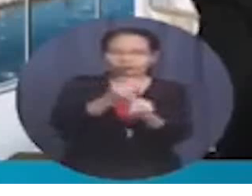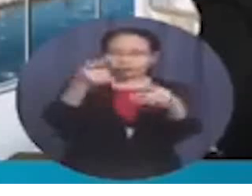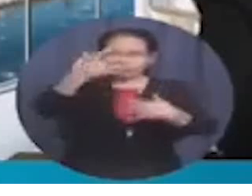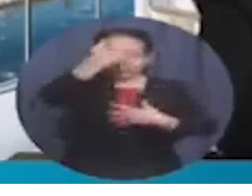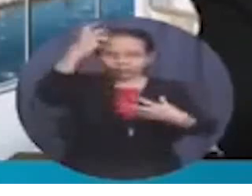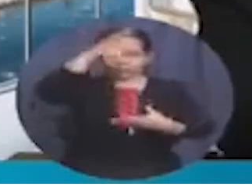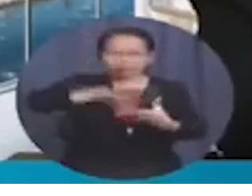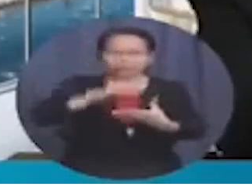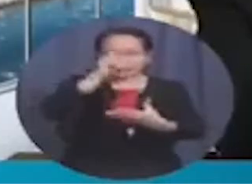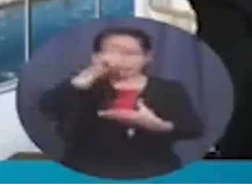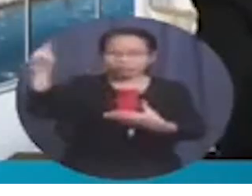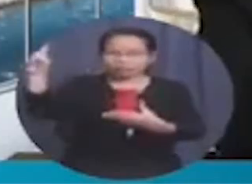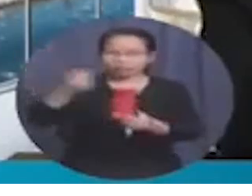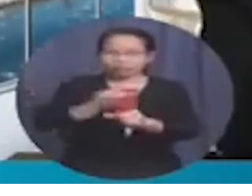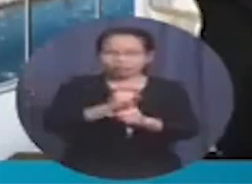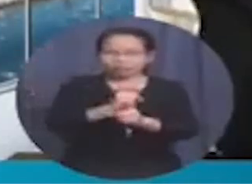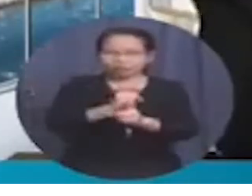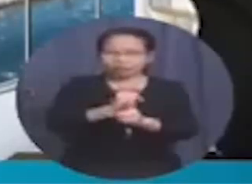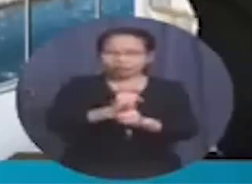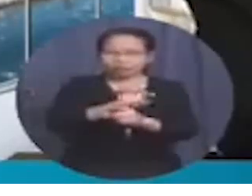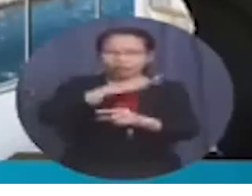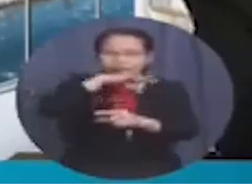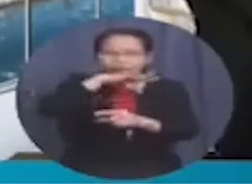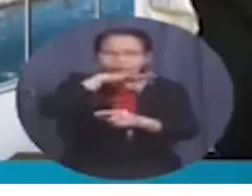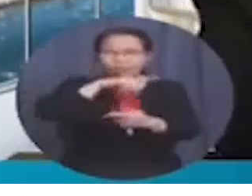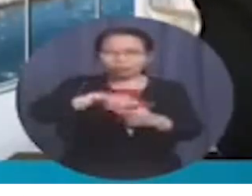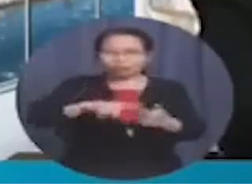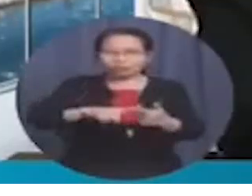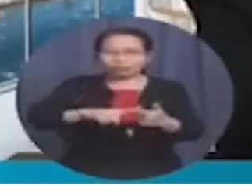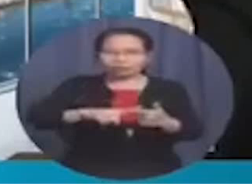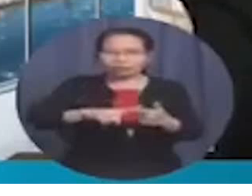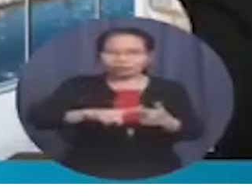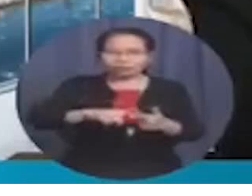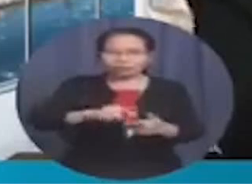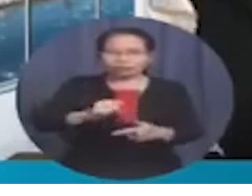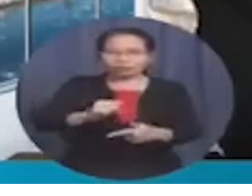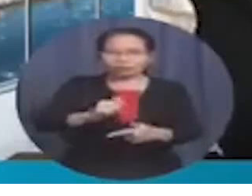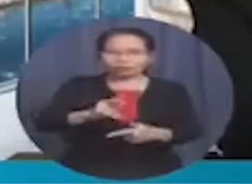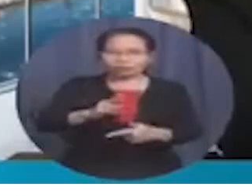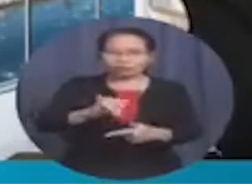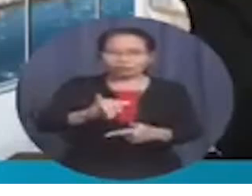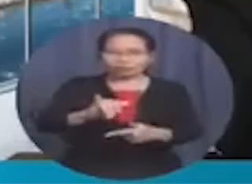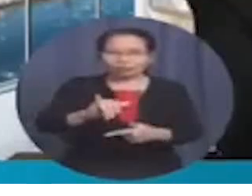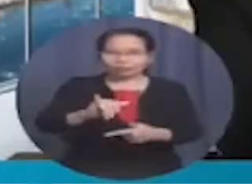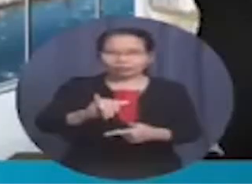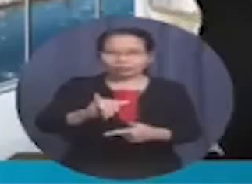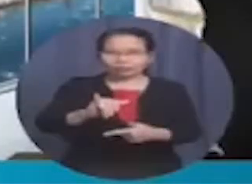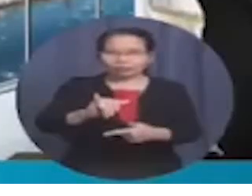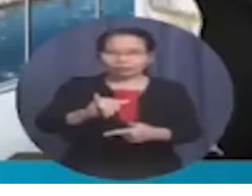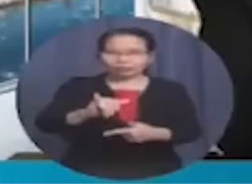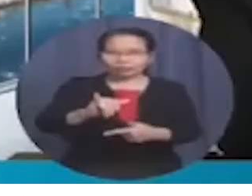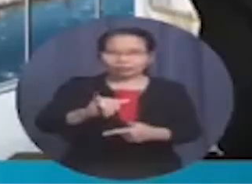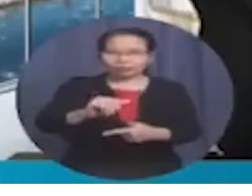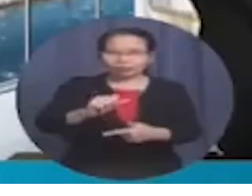mula sa bakterya, naging maging yung Spirogyra, yung amoeba, lumaki na lumaki,